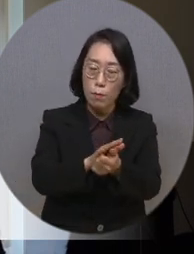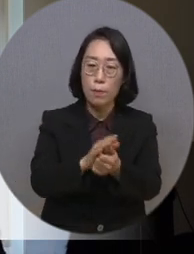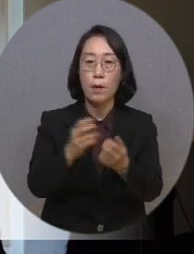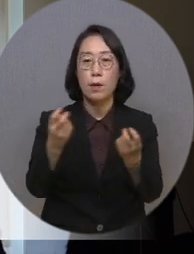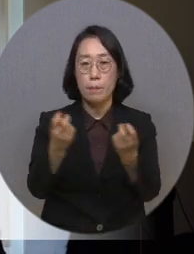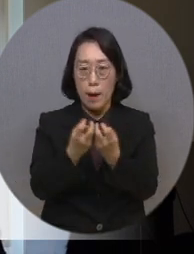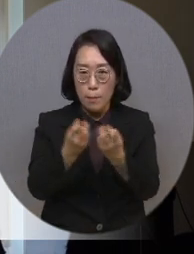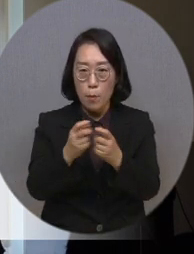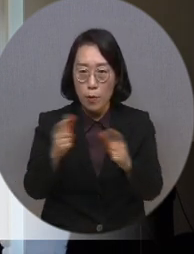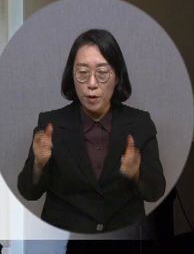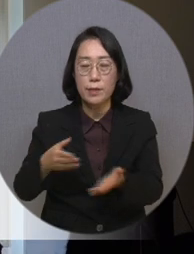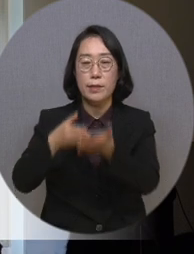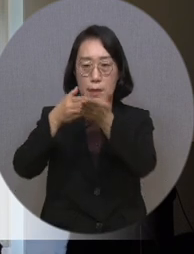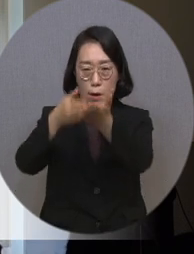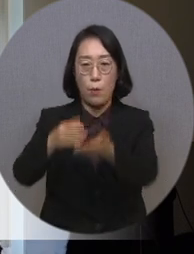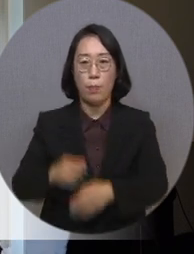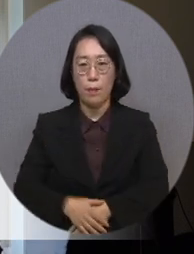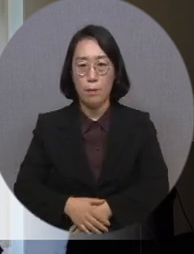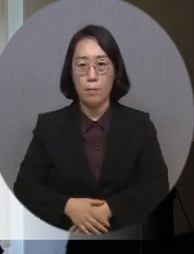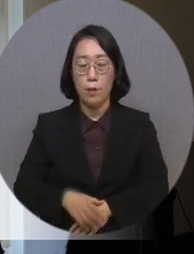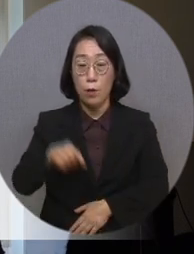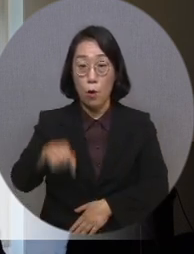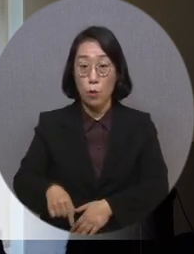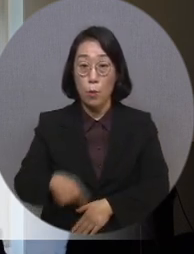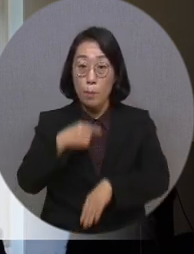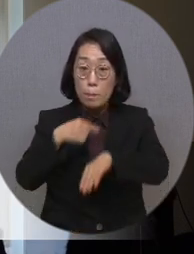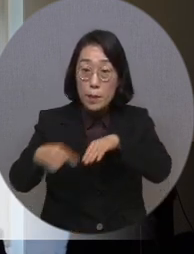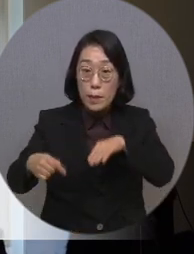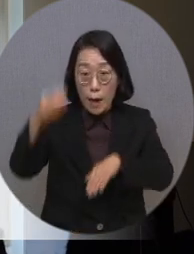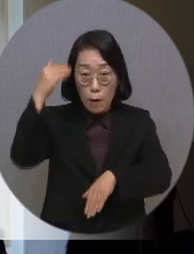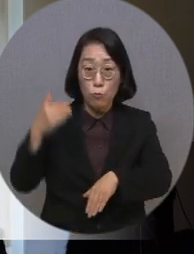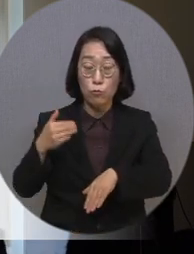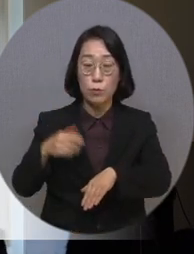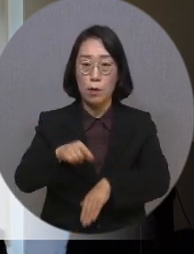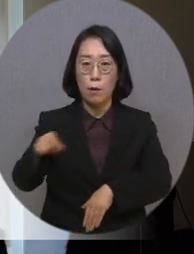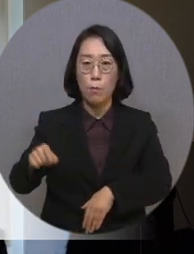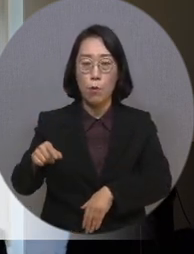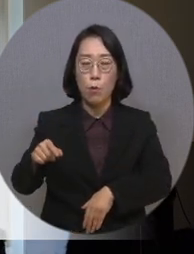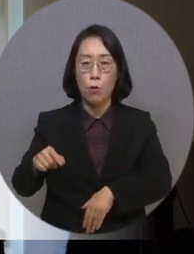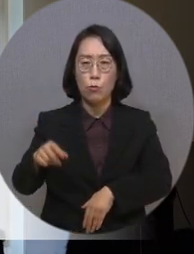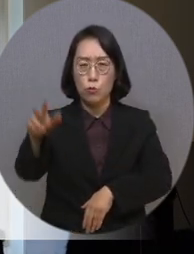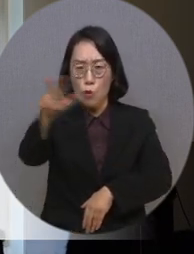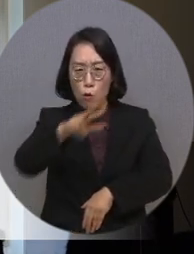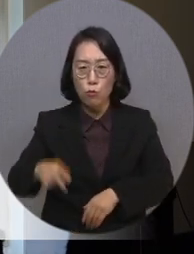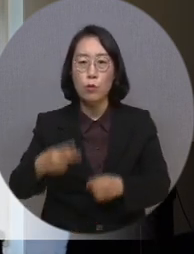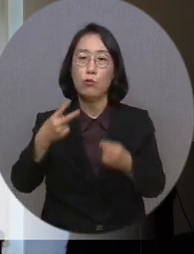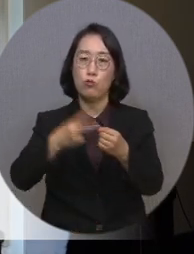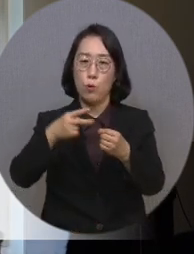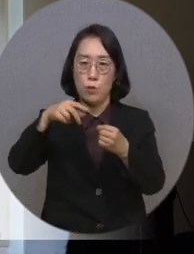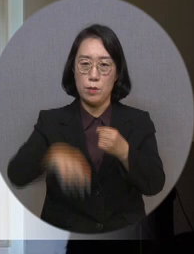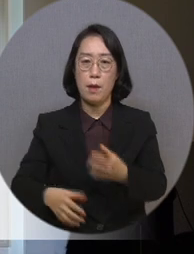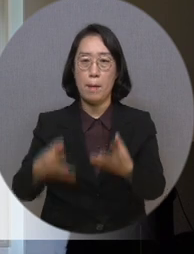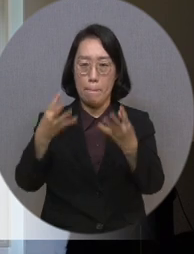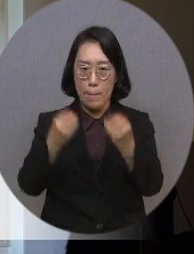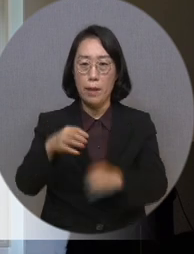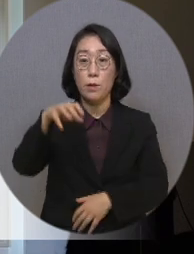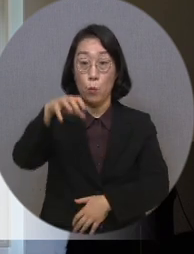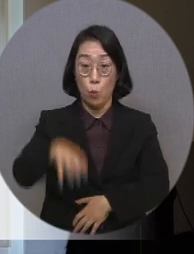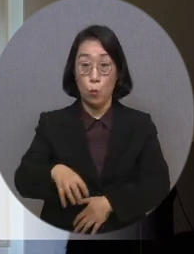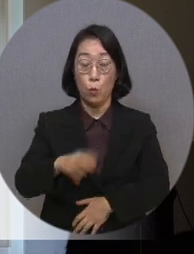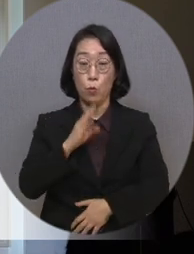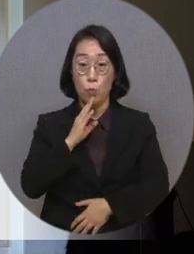했습니다. 한국에 온 고려인 동포는 전국에서 두 번째로 충남에 많이 거주하고 있으며